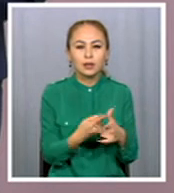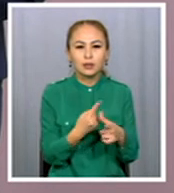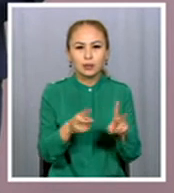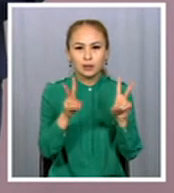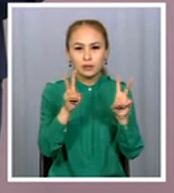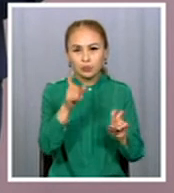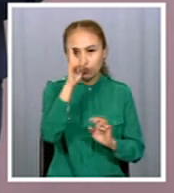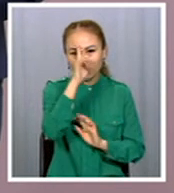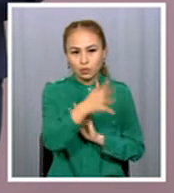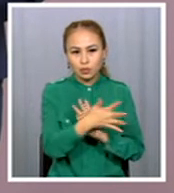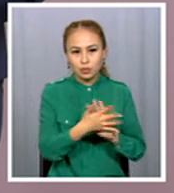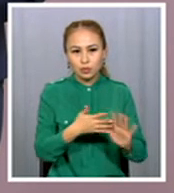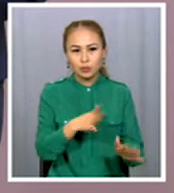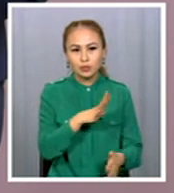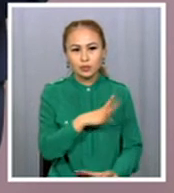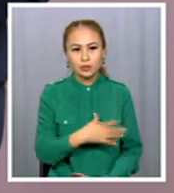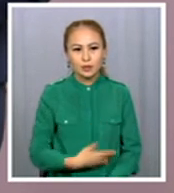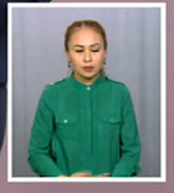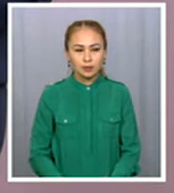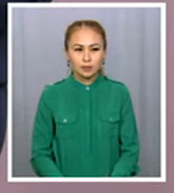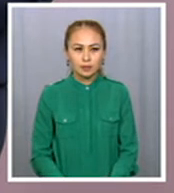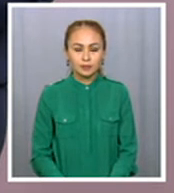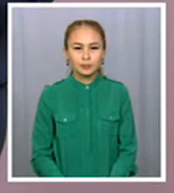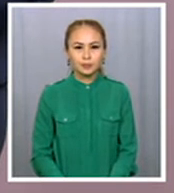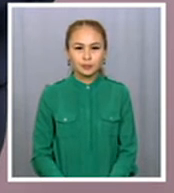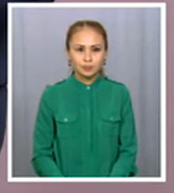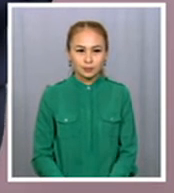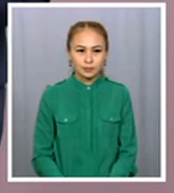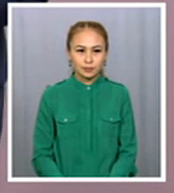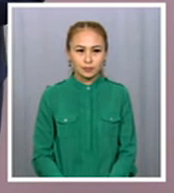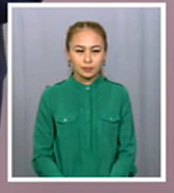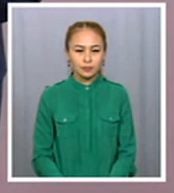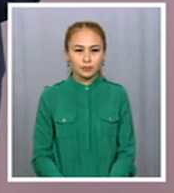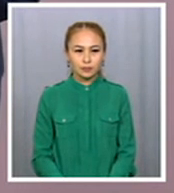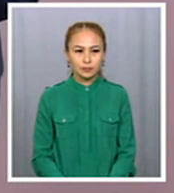оның қалай аталатынын түсіндіңдер.